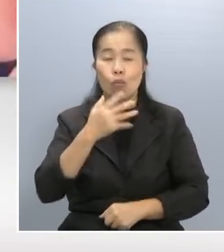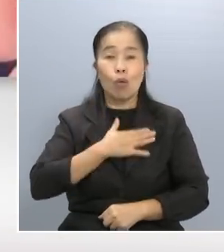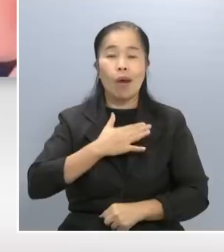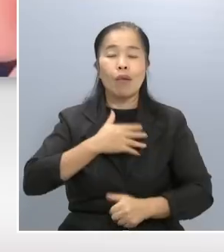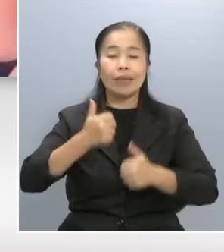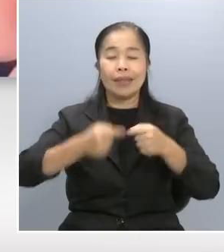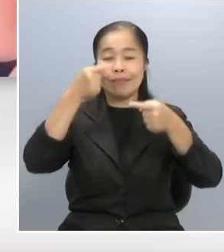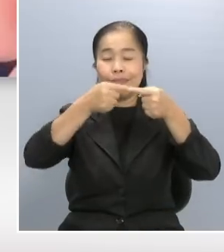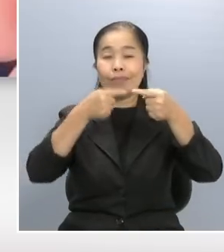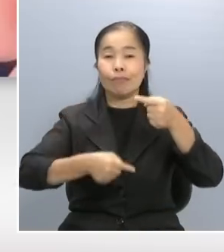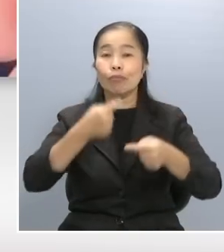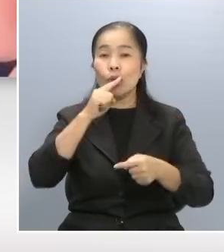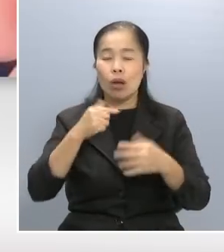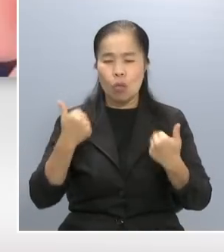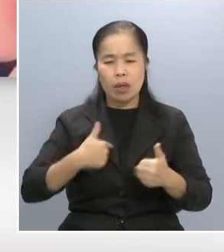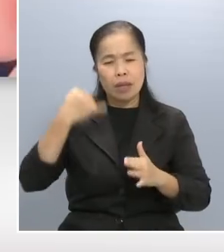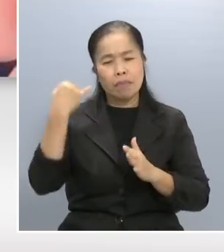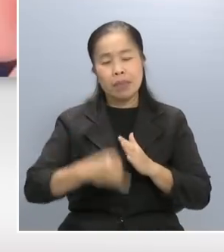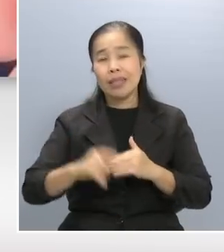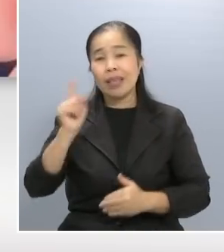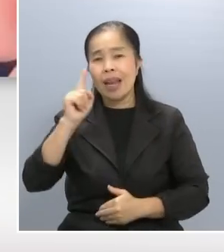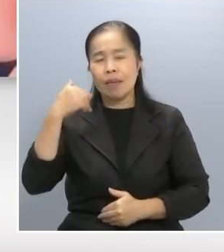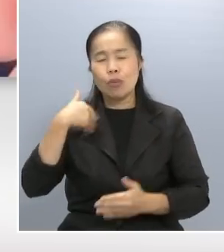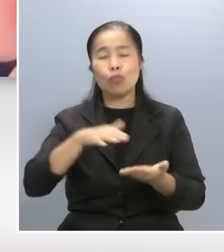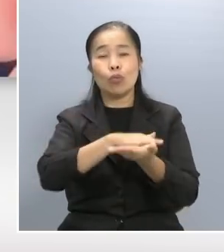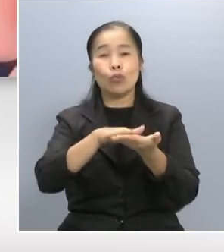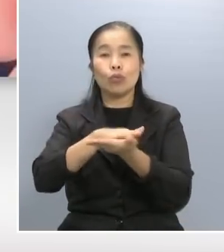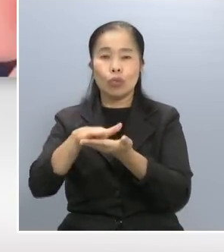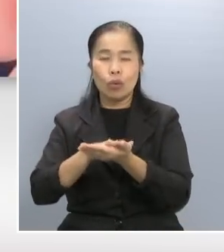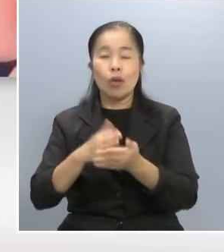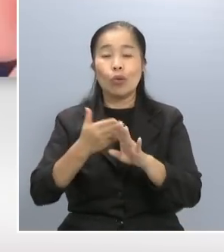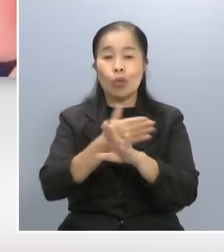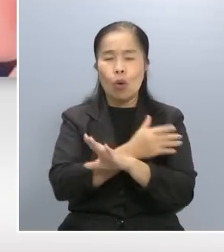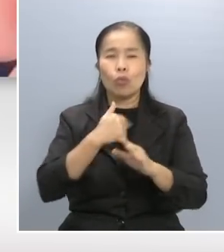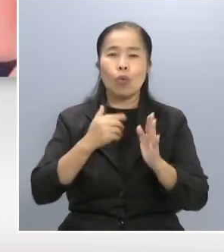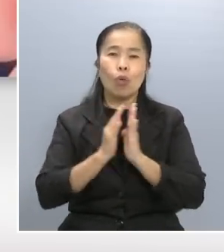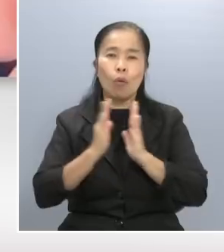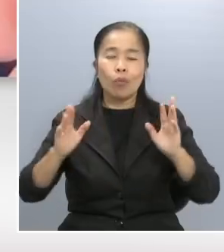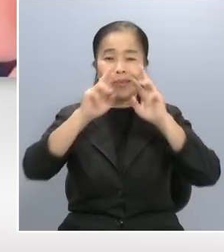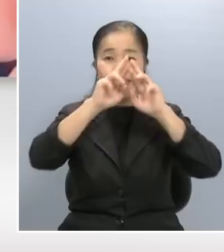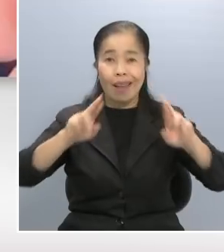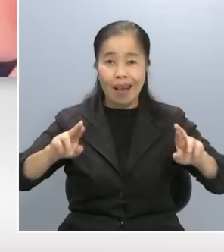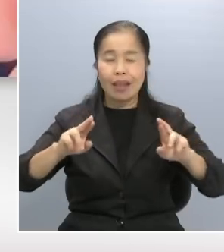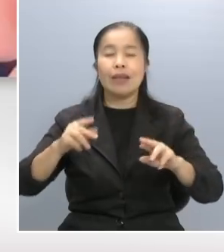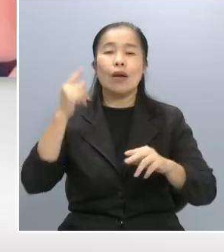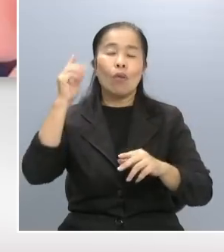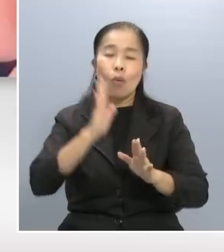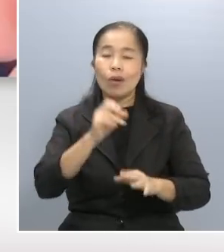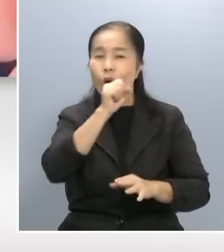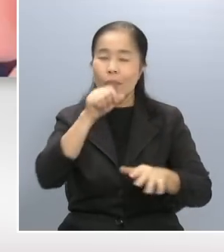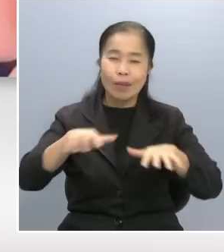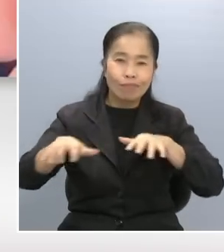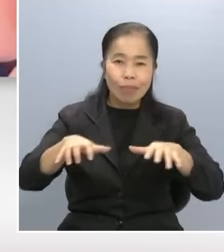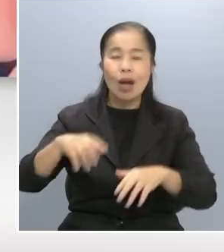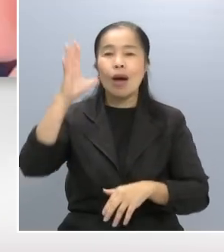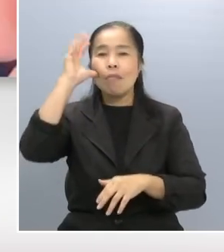เขียนว่าวันนี้ผิดพลาดประการใดขออภัยด้วยนะคะก่อนอื่นขอขอบคุณร้านที่ดีเจพ่อสุดหล่อที่